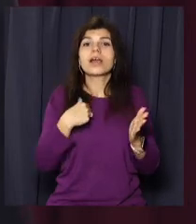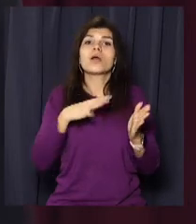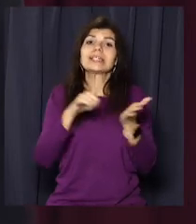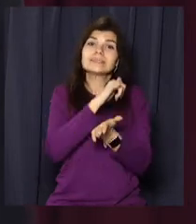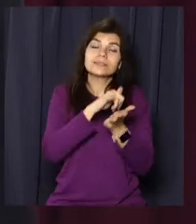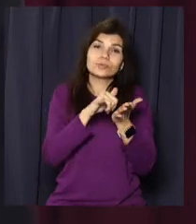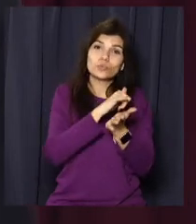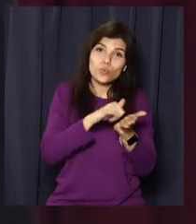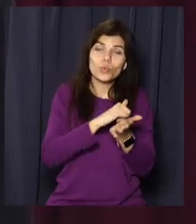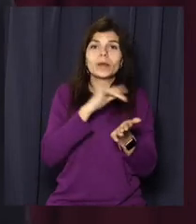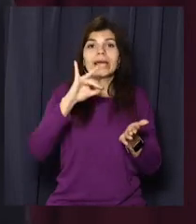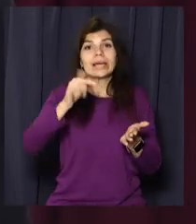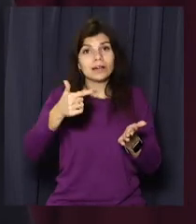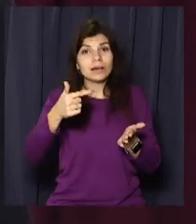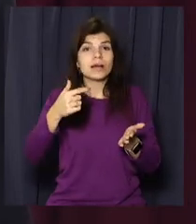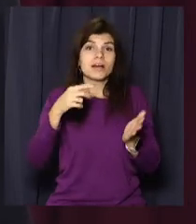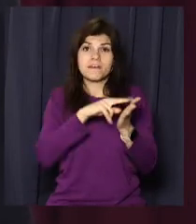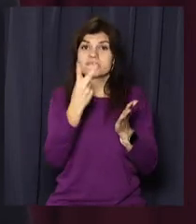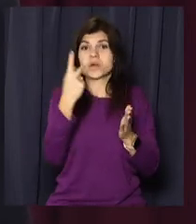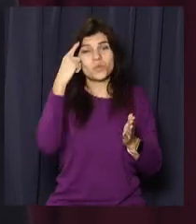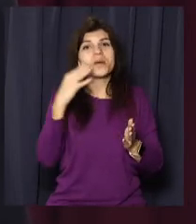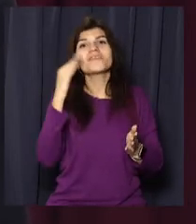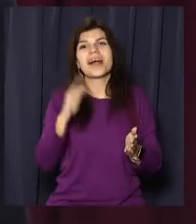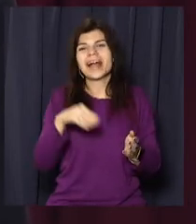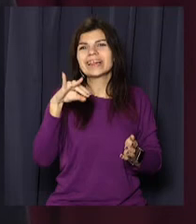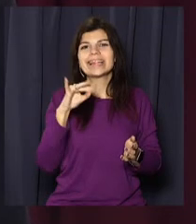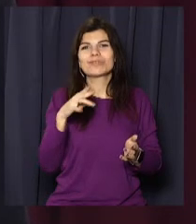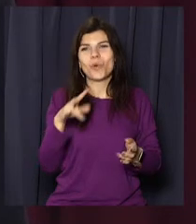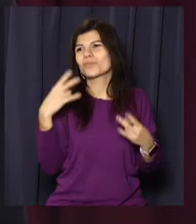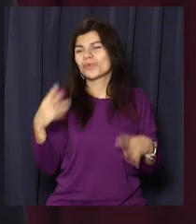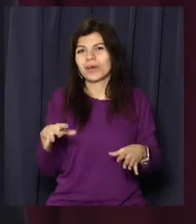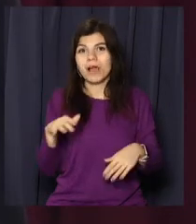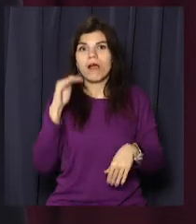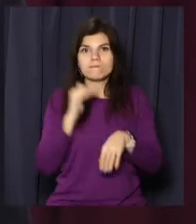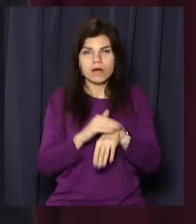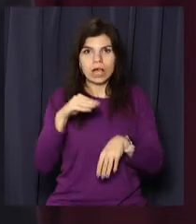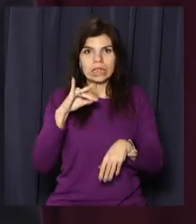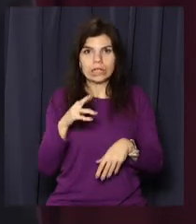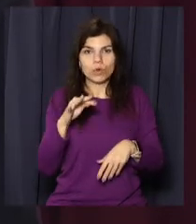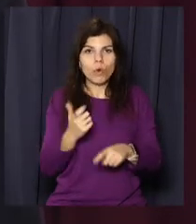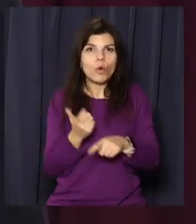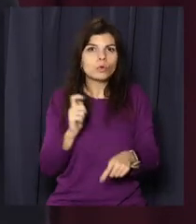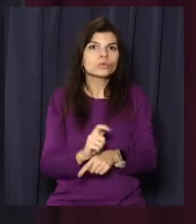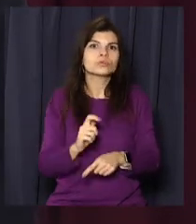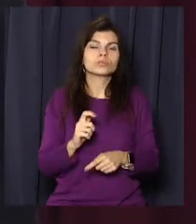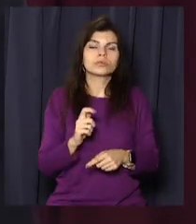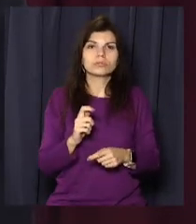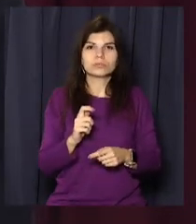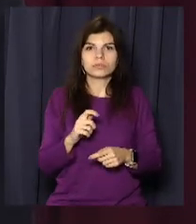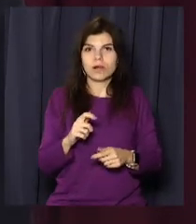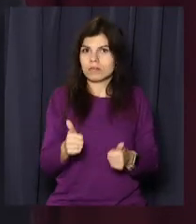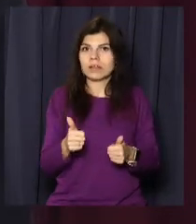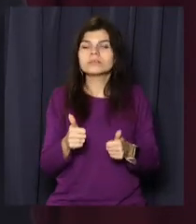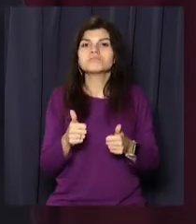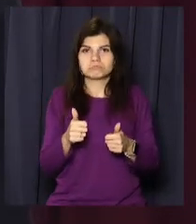YouTube, не создавал TikTok, думал, TikTok это такое. А это такая площадка, очень